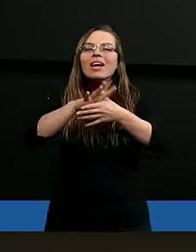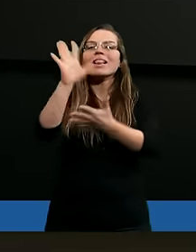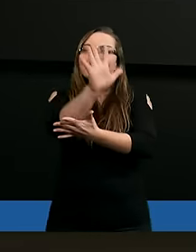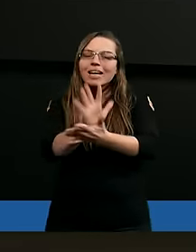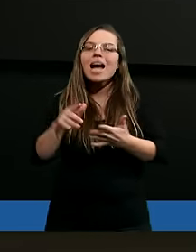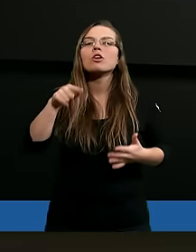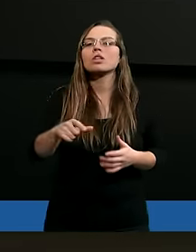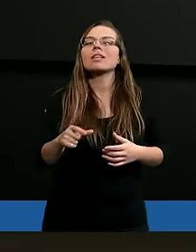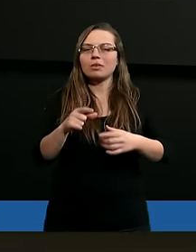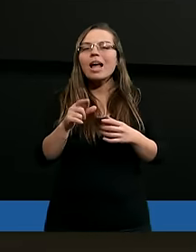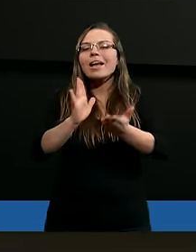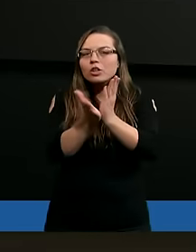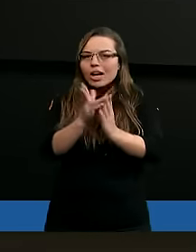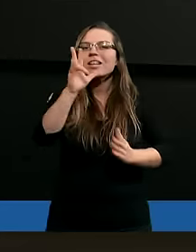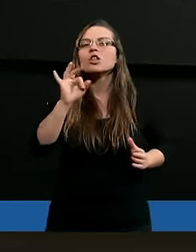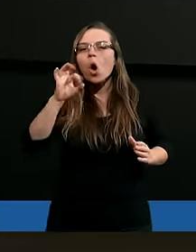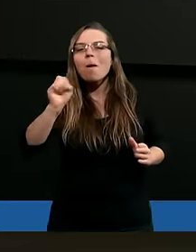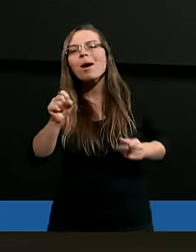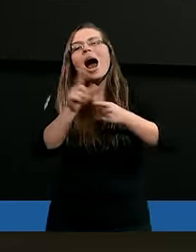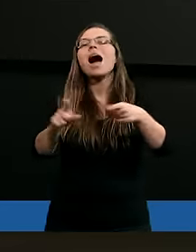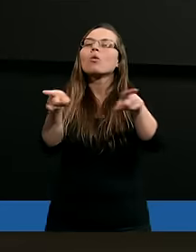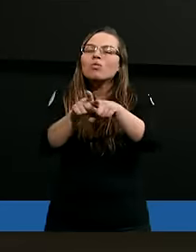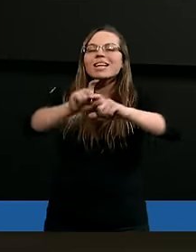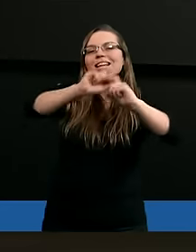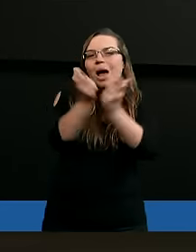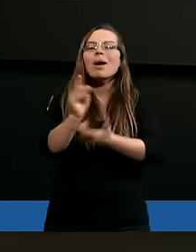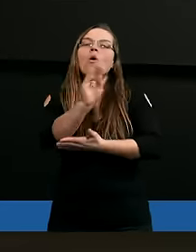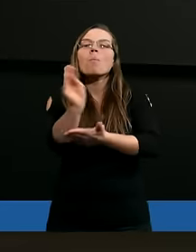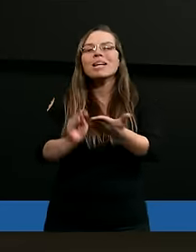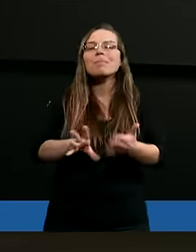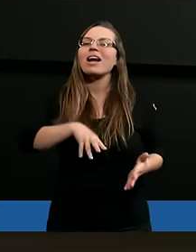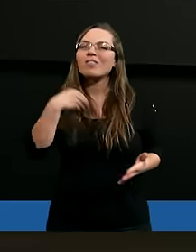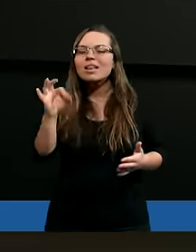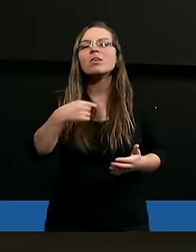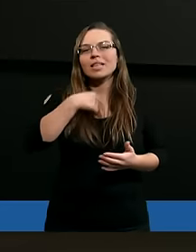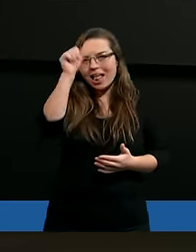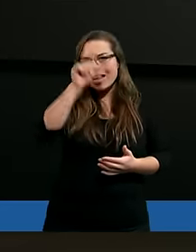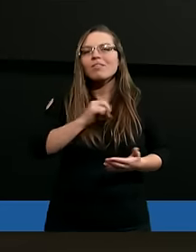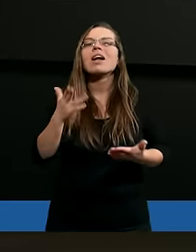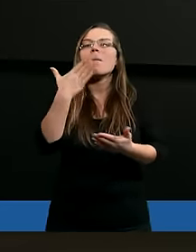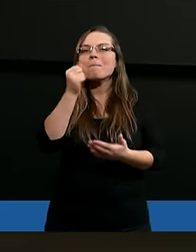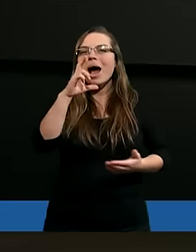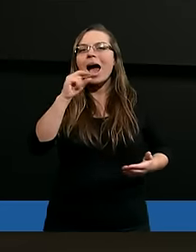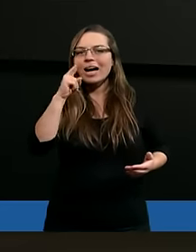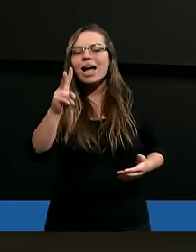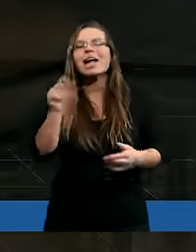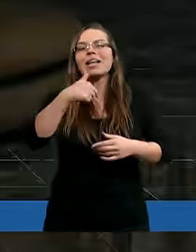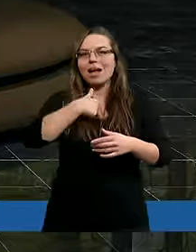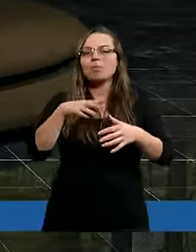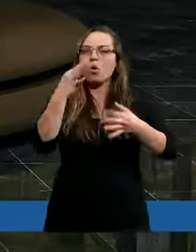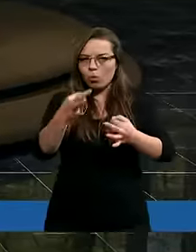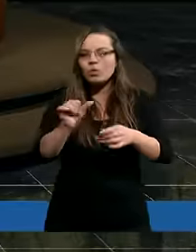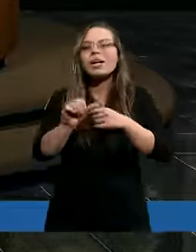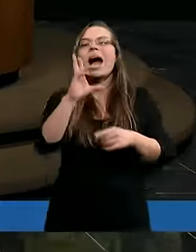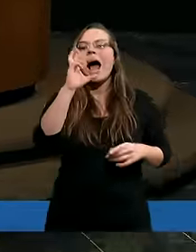treść tej księgi Hioba, ale i całego Pisma Świętego. Ja nazywam się Marek, a ze mną dzisiaj w studio